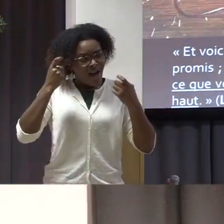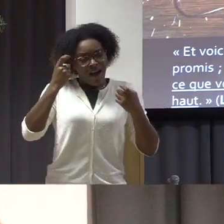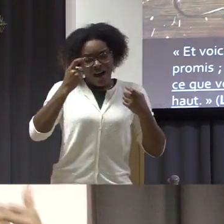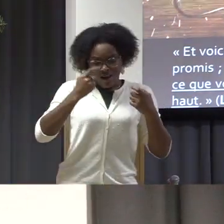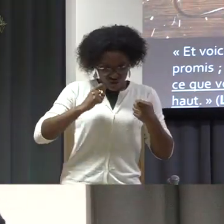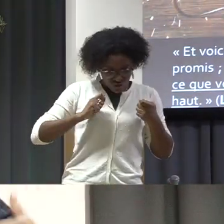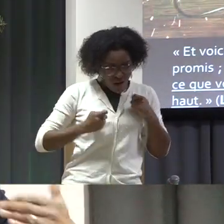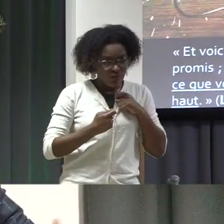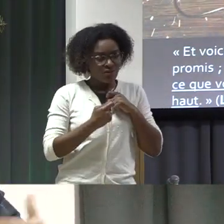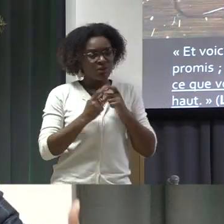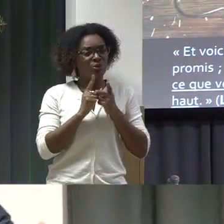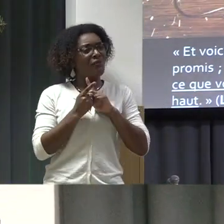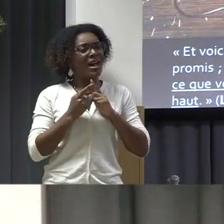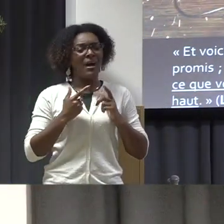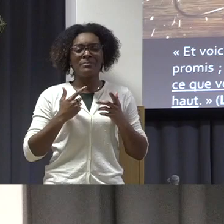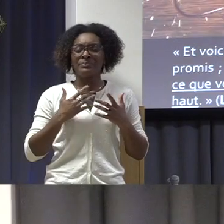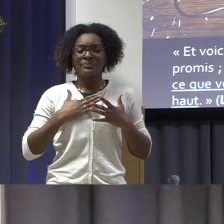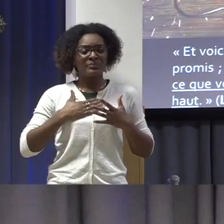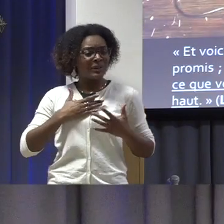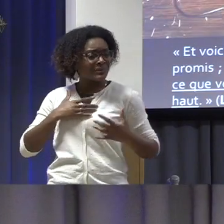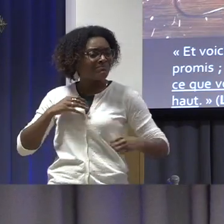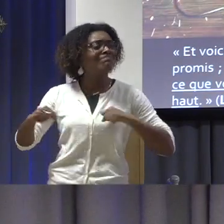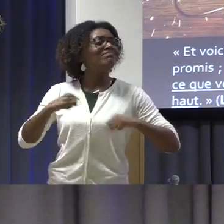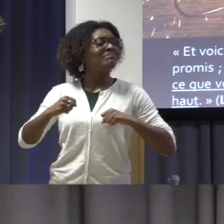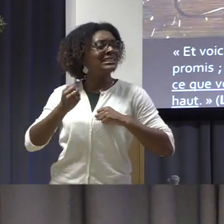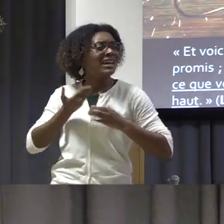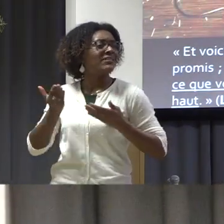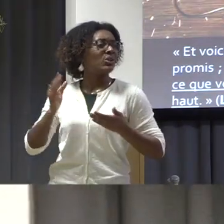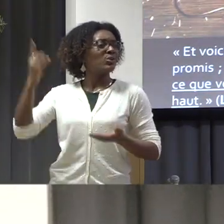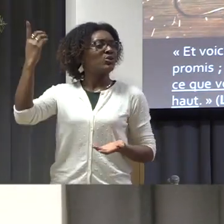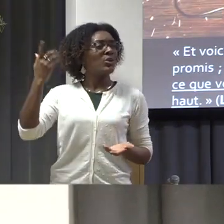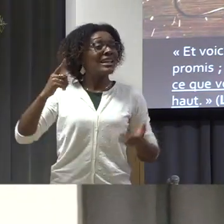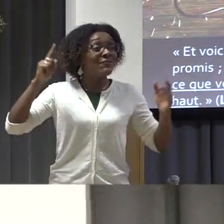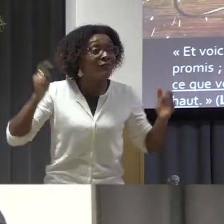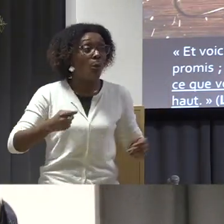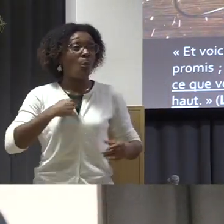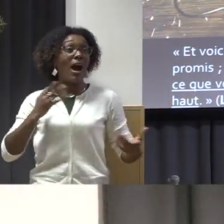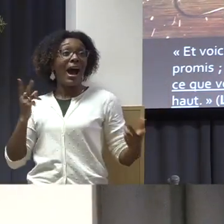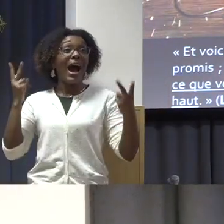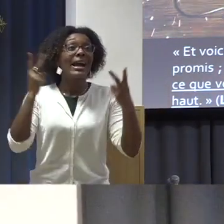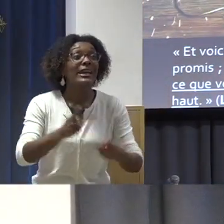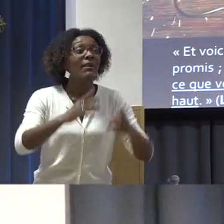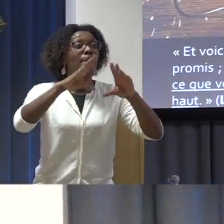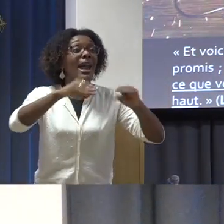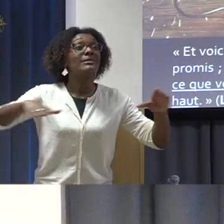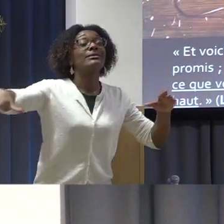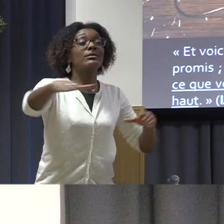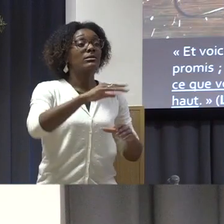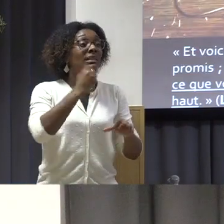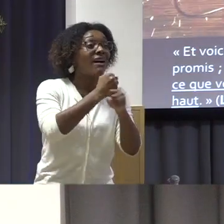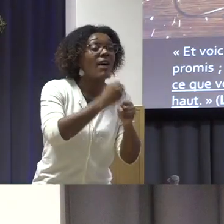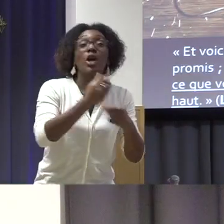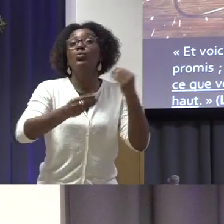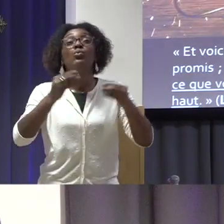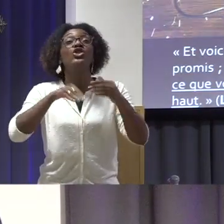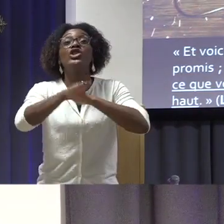des agents boules de bouleversements dans ce monde que quand j'arrive à un endroit que ma présence renverse les choses ceux